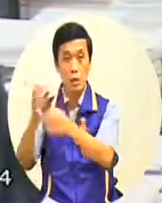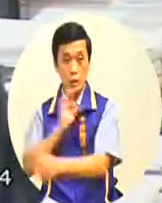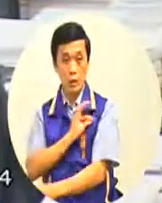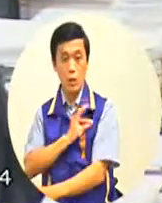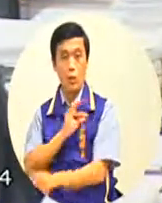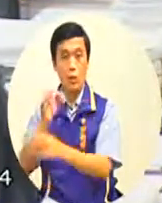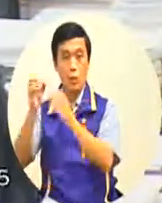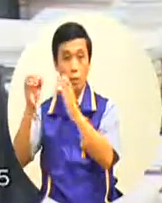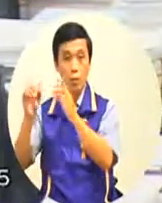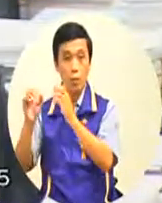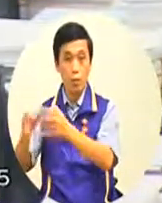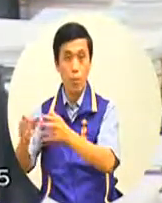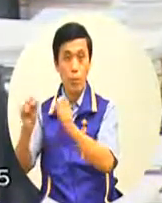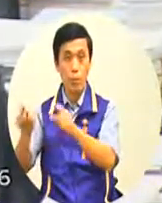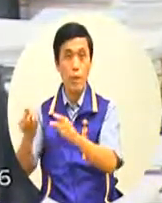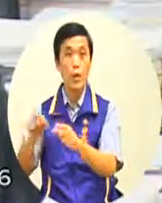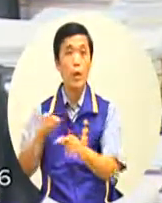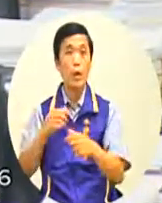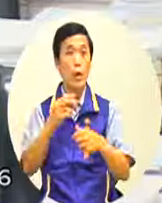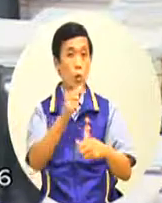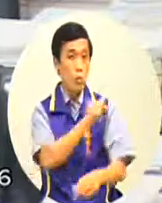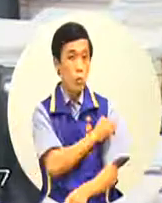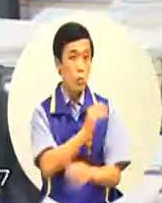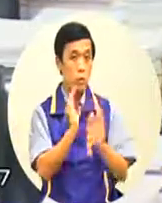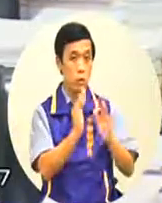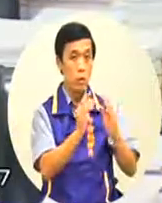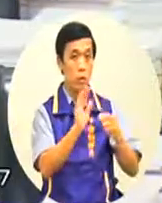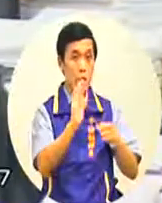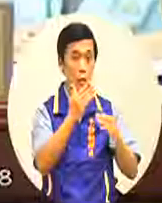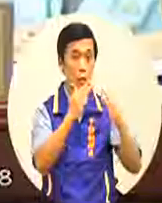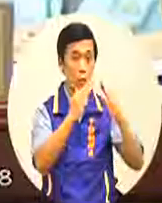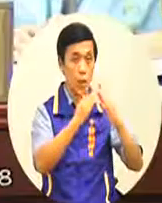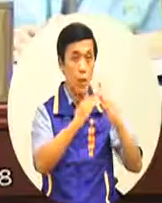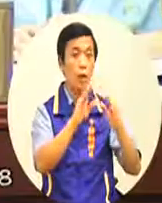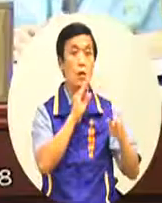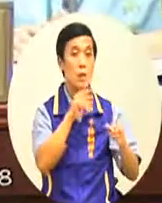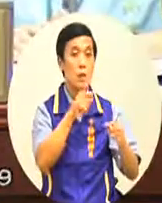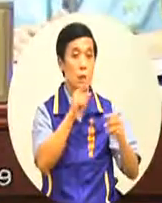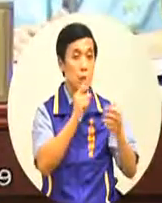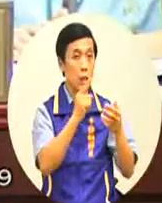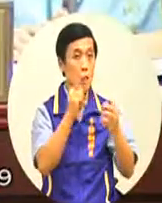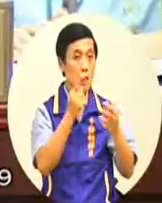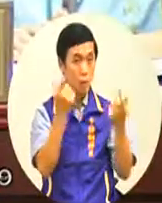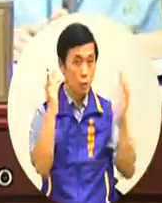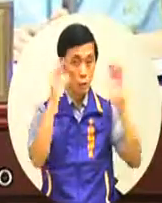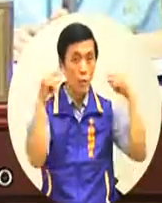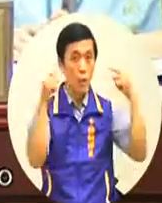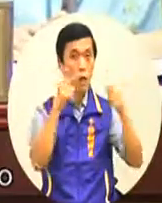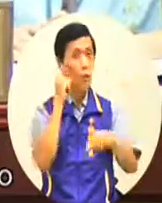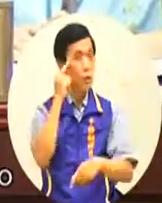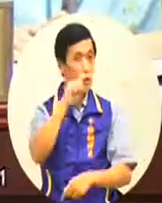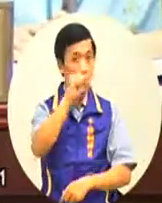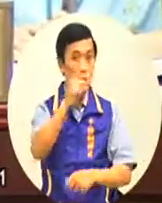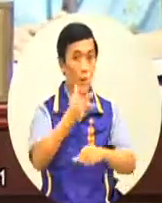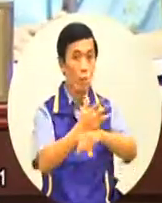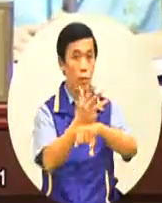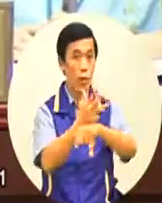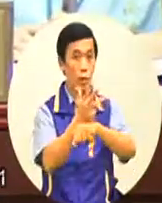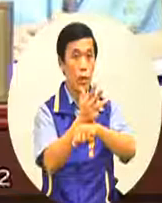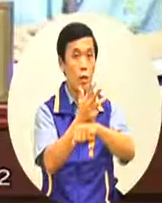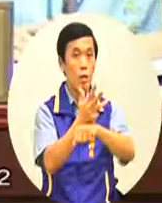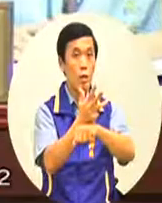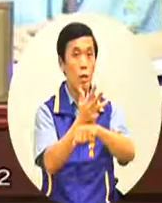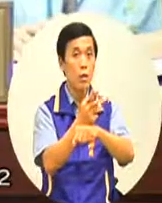护理之家它就是按照一般正常的工时，一天8小时，延长工时，总工时不能一天不能